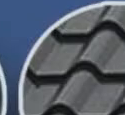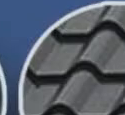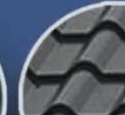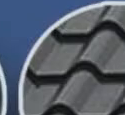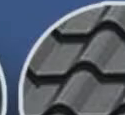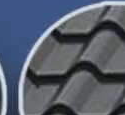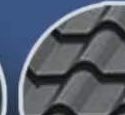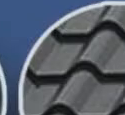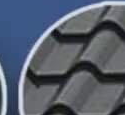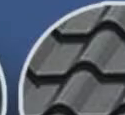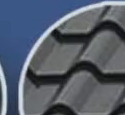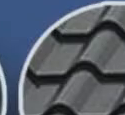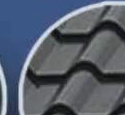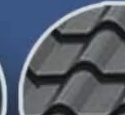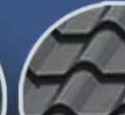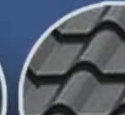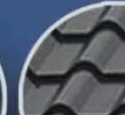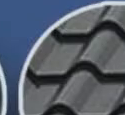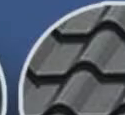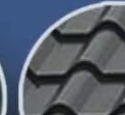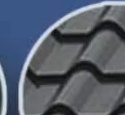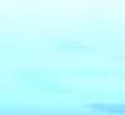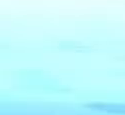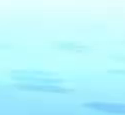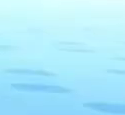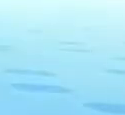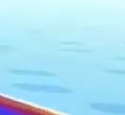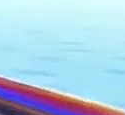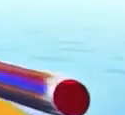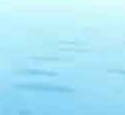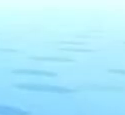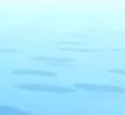no mabati factory limited tui yake na mabati maitu.